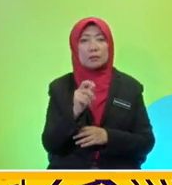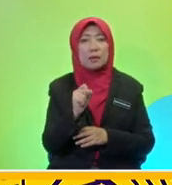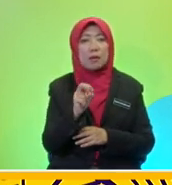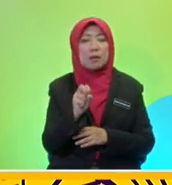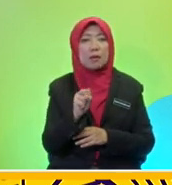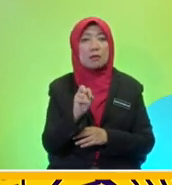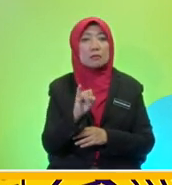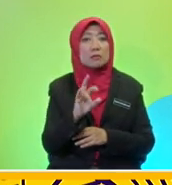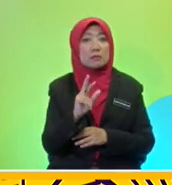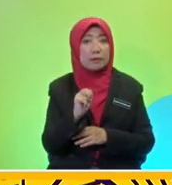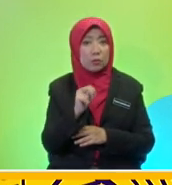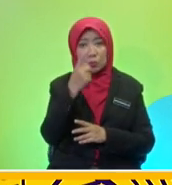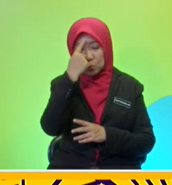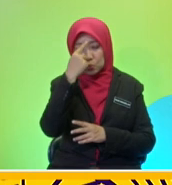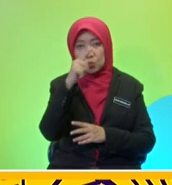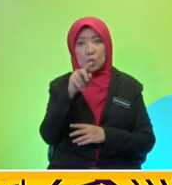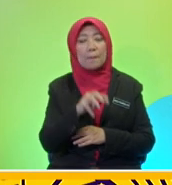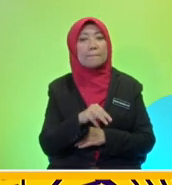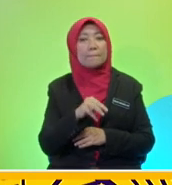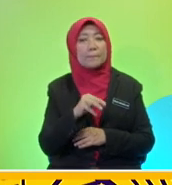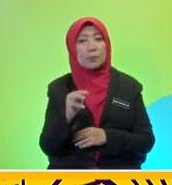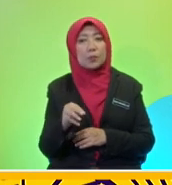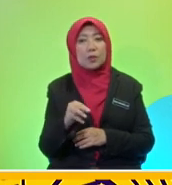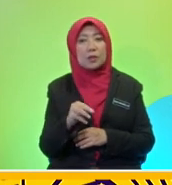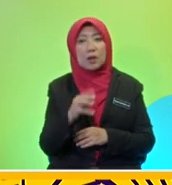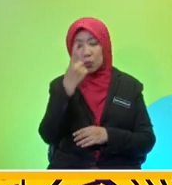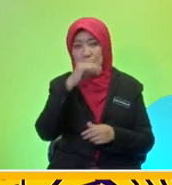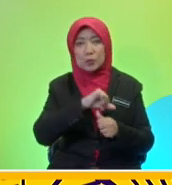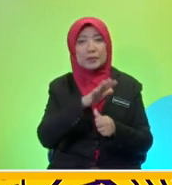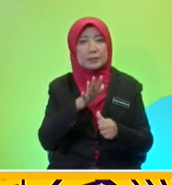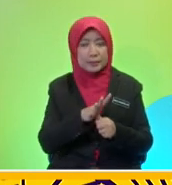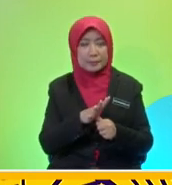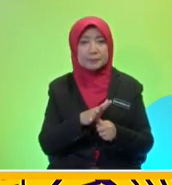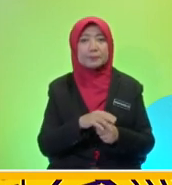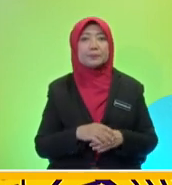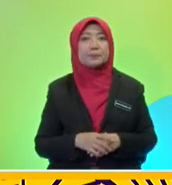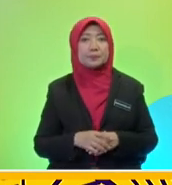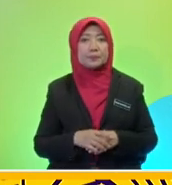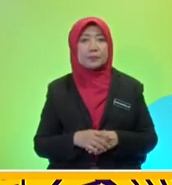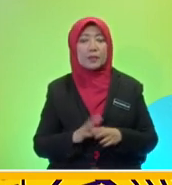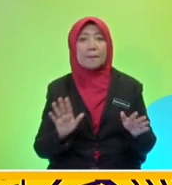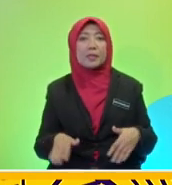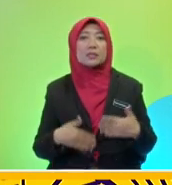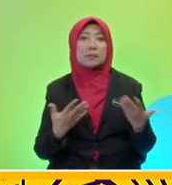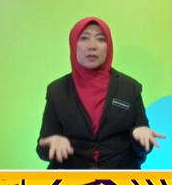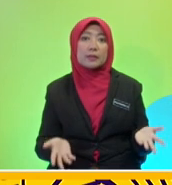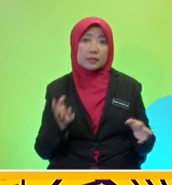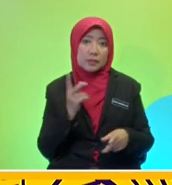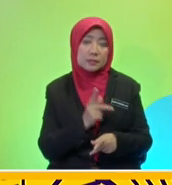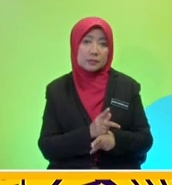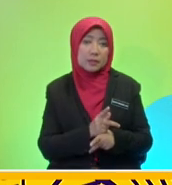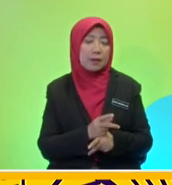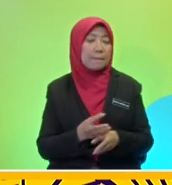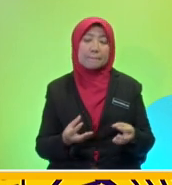kedua Mengapa penyimpanan laporan nih untuk mengesan kemajuan murid dia yang ketiga adalah bagaimana simpan berbagai